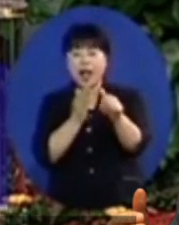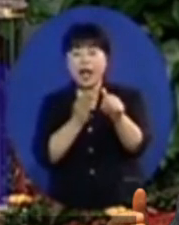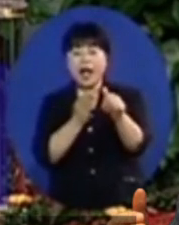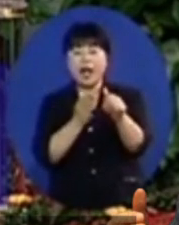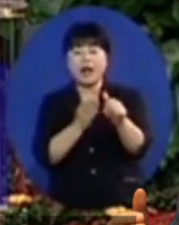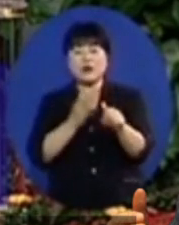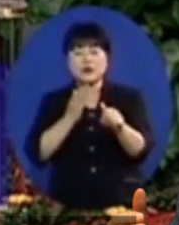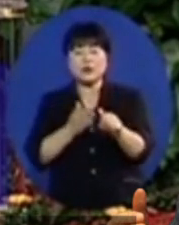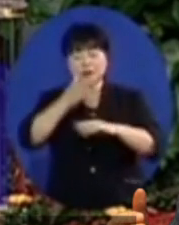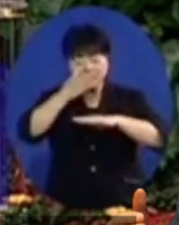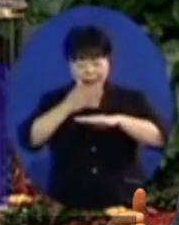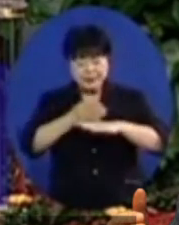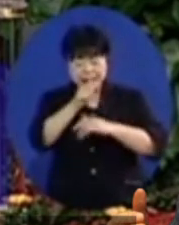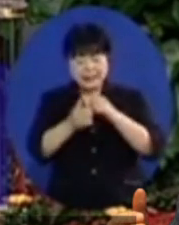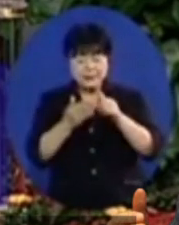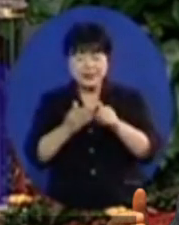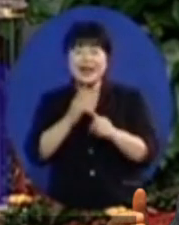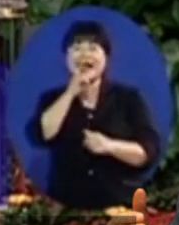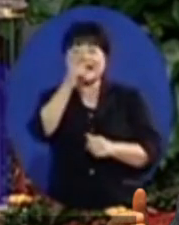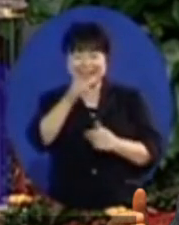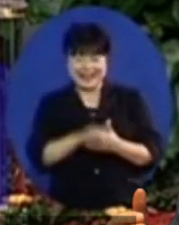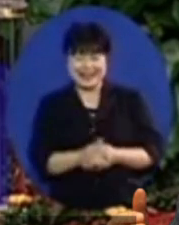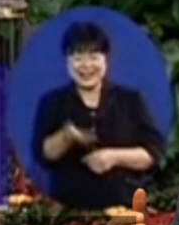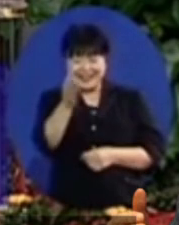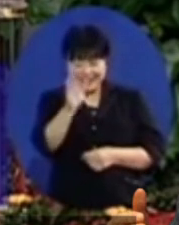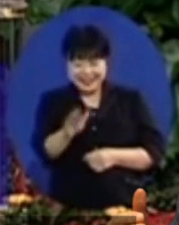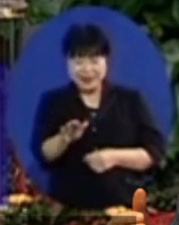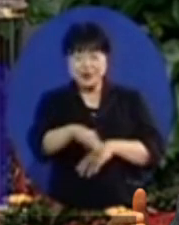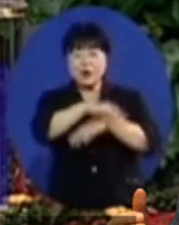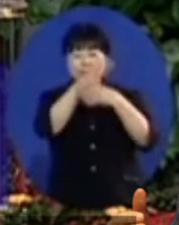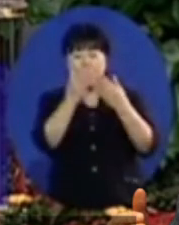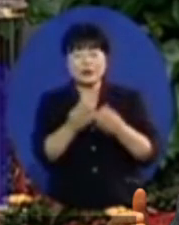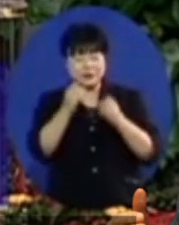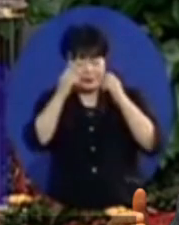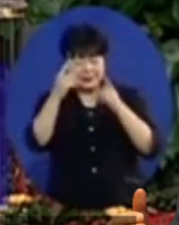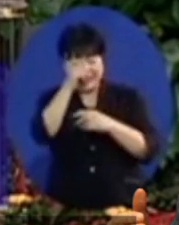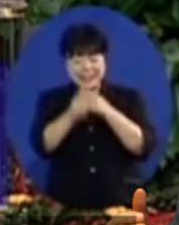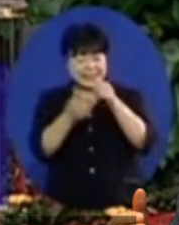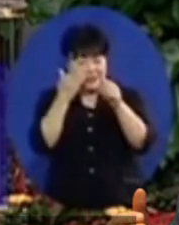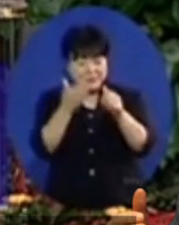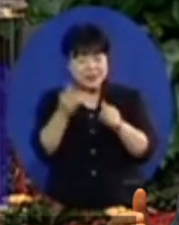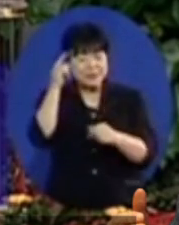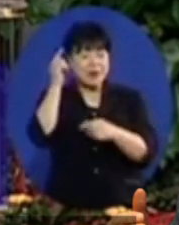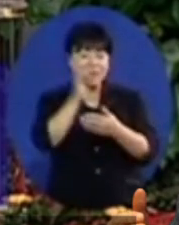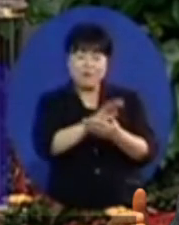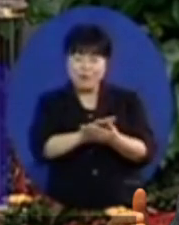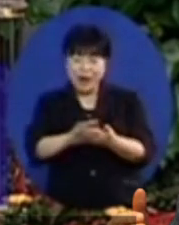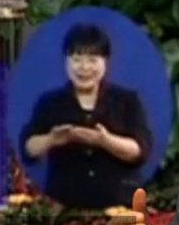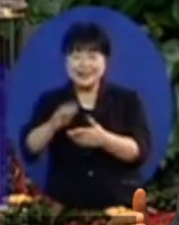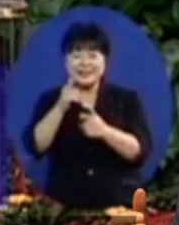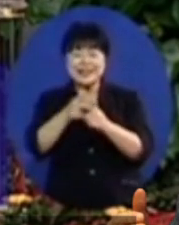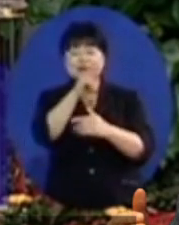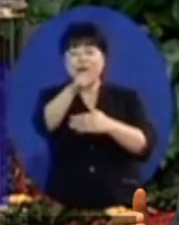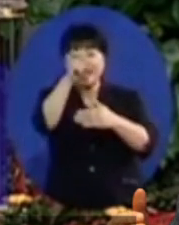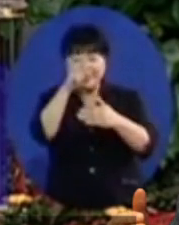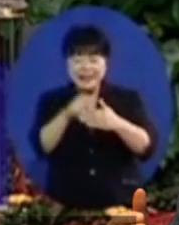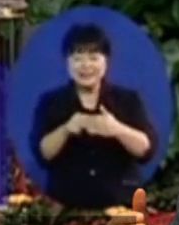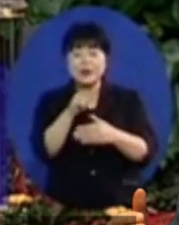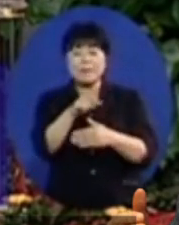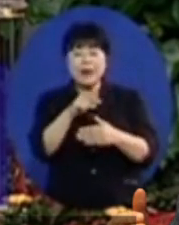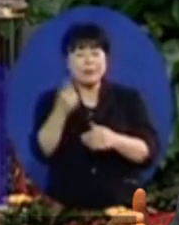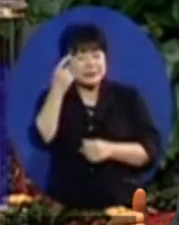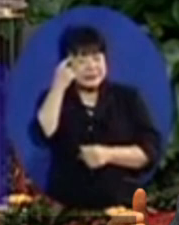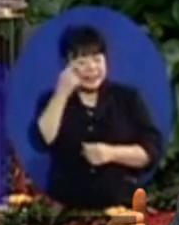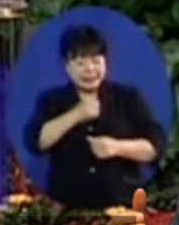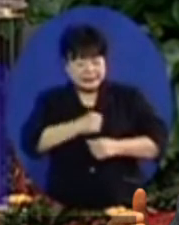구할 것을 감사함으로 하나님께 아뢰라. 그리하면 모든 지각에 뛰어난 하나님의 평강이 그리스도 예수 안에서 너희 마음과